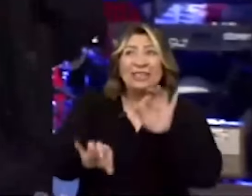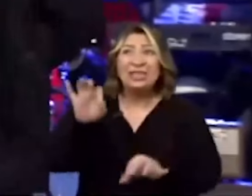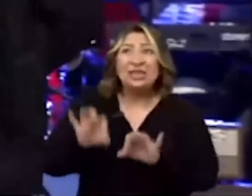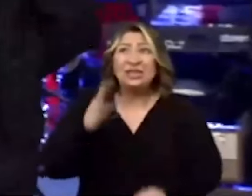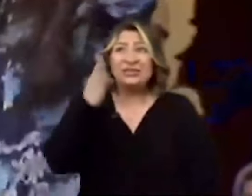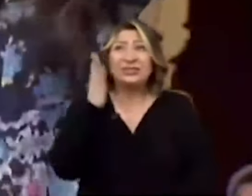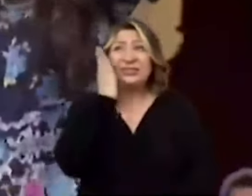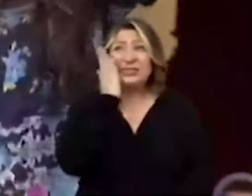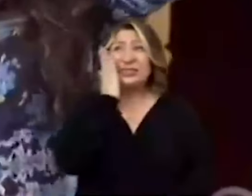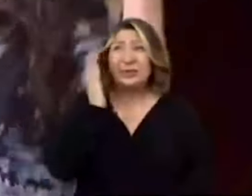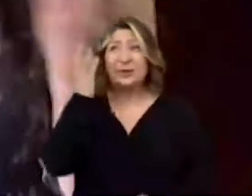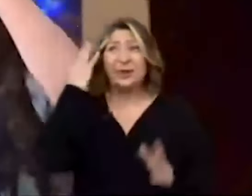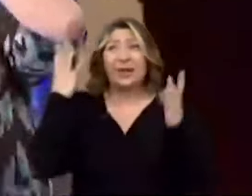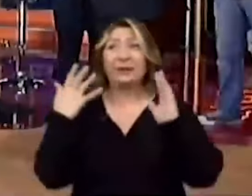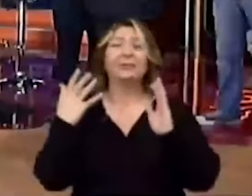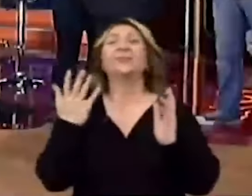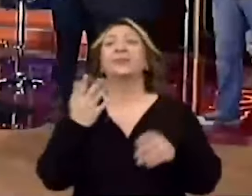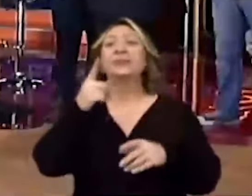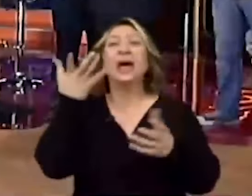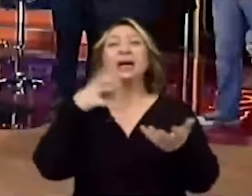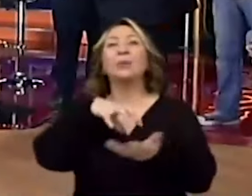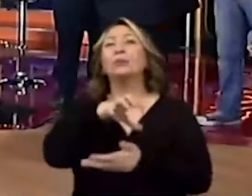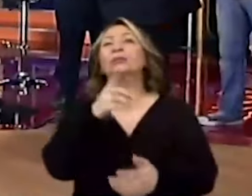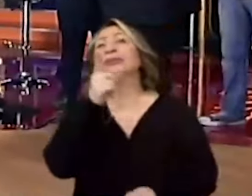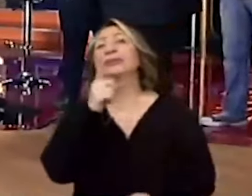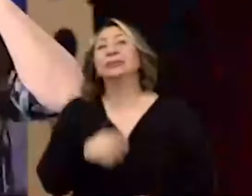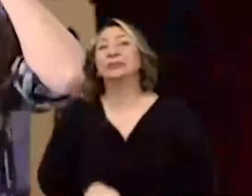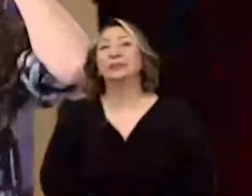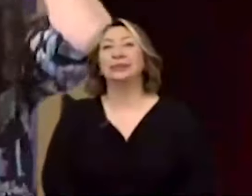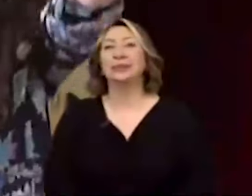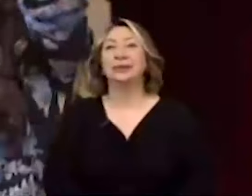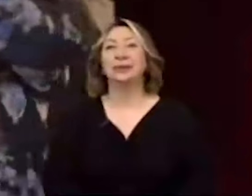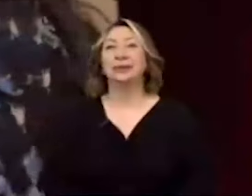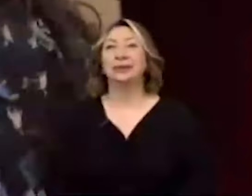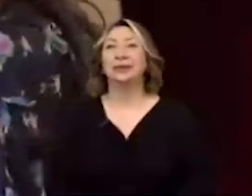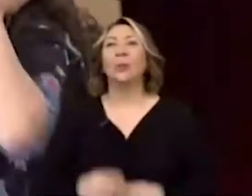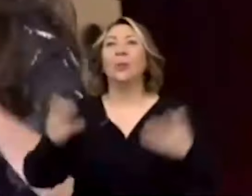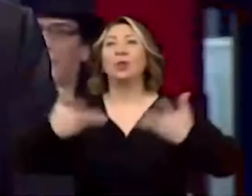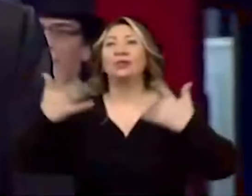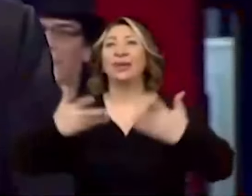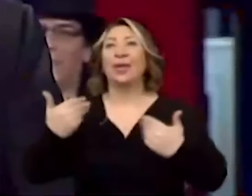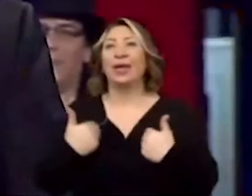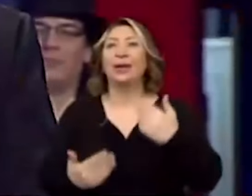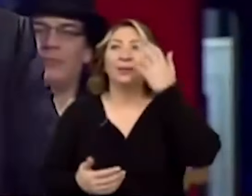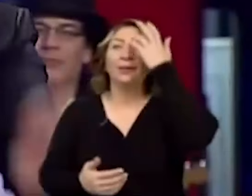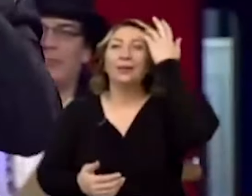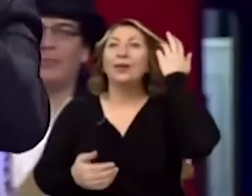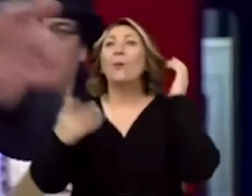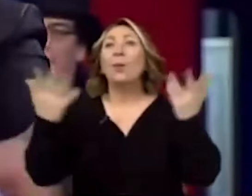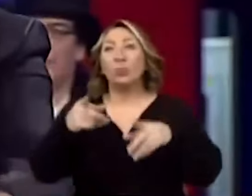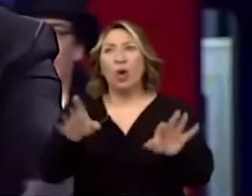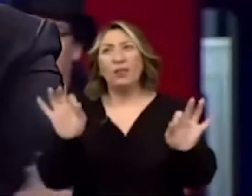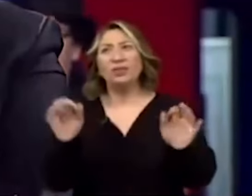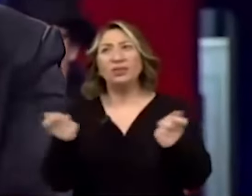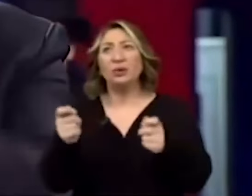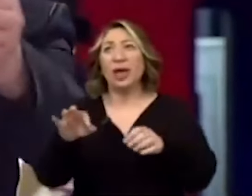adam. Saçım başım. Siz hangi bölümdesiniz bakayım? Efendim biz Muhasebe. Muhasebe bölümdeyiz efendim. Muhasebe böyle mi